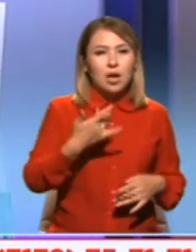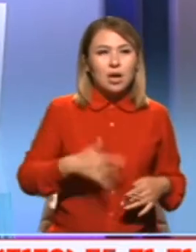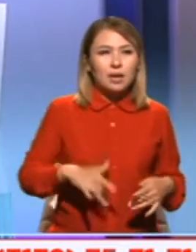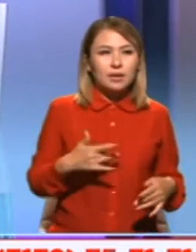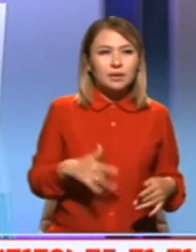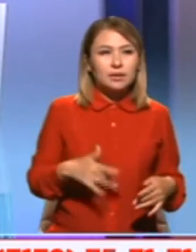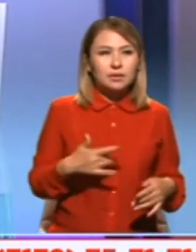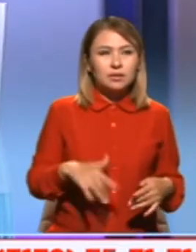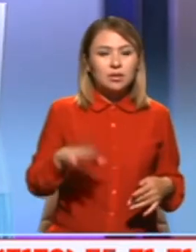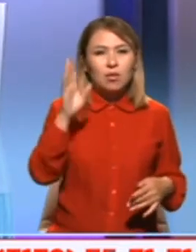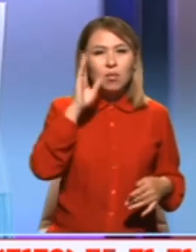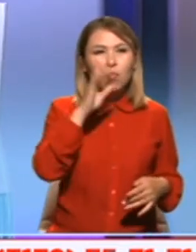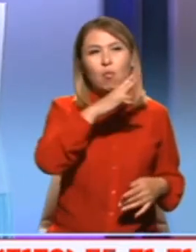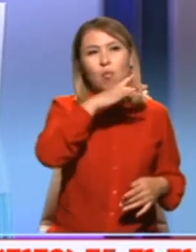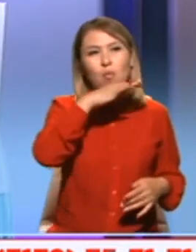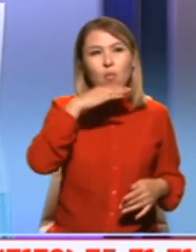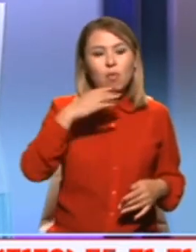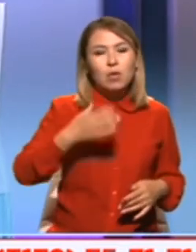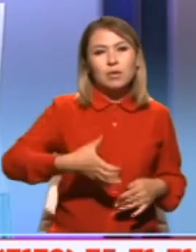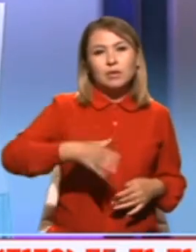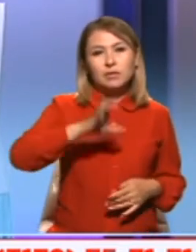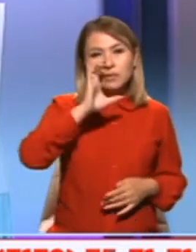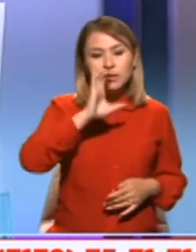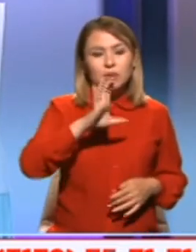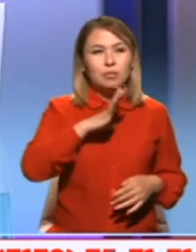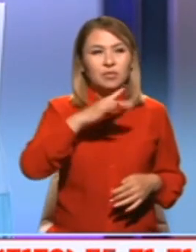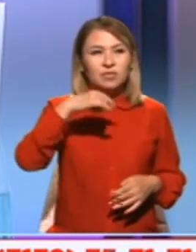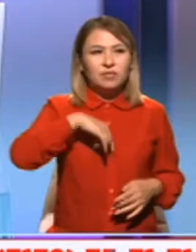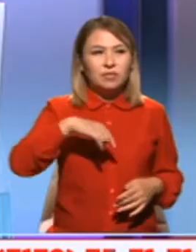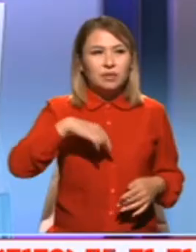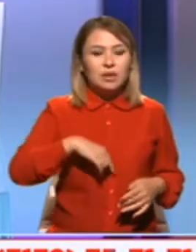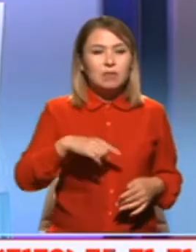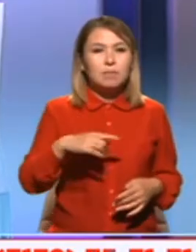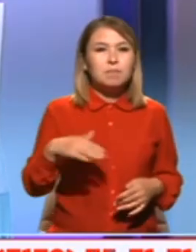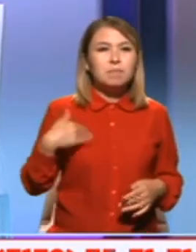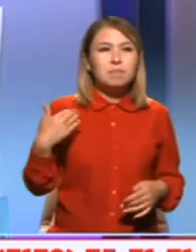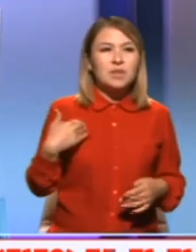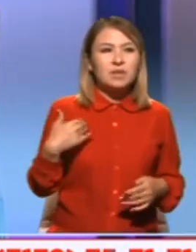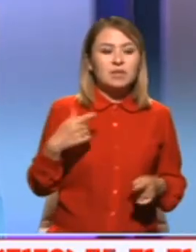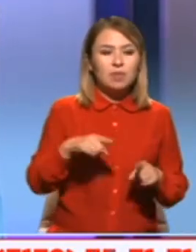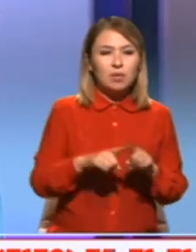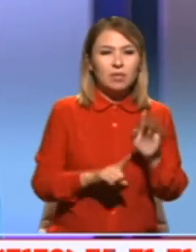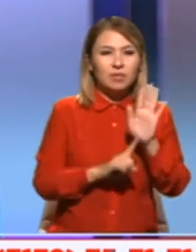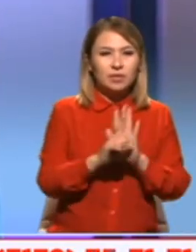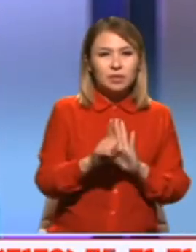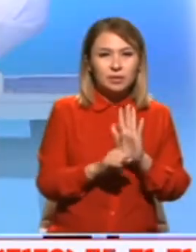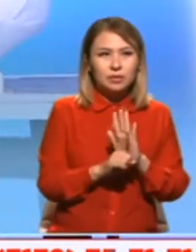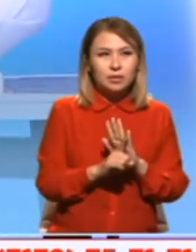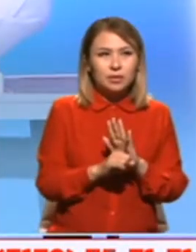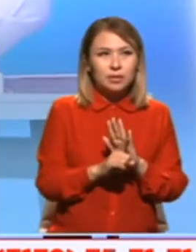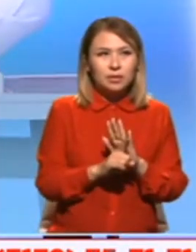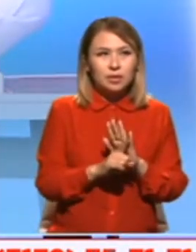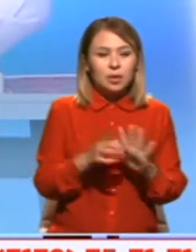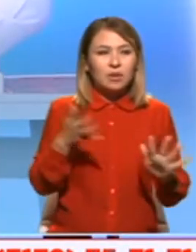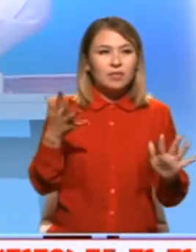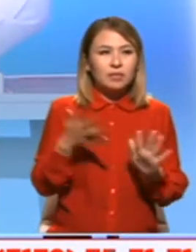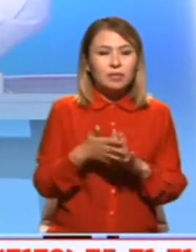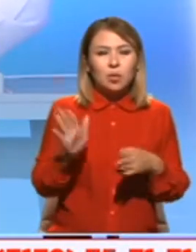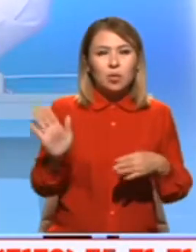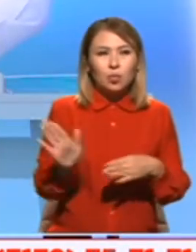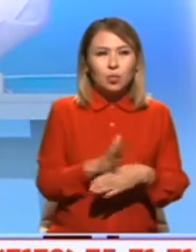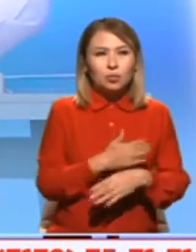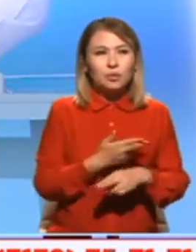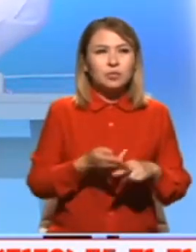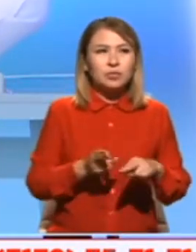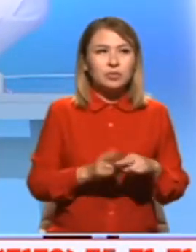суды мөлшерден тыс ішіп қойған жағдайда адамның ішіндегі микроэлементтер жаңада басында да айтып кеттік. Шайылып кетеді. Содан кейін